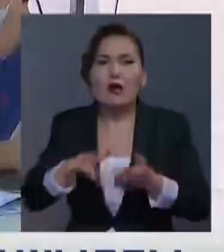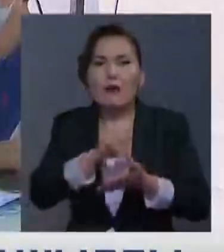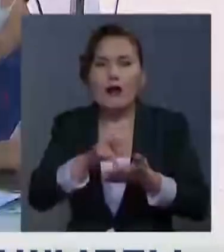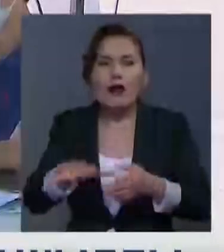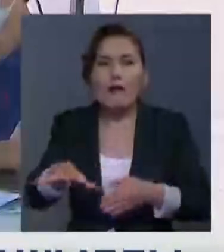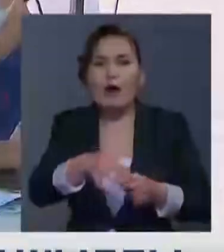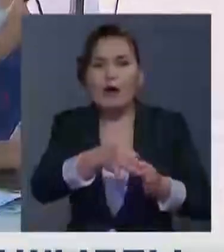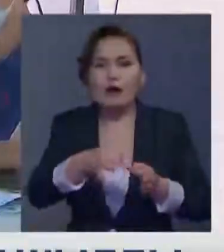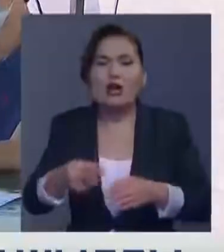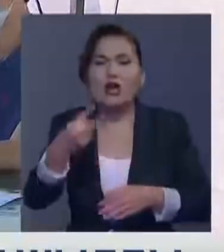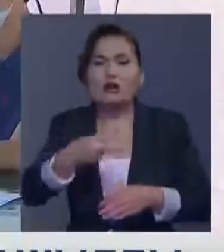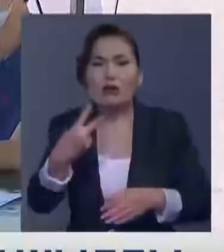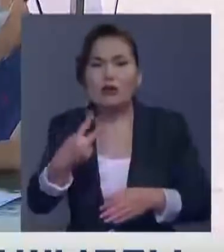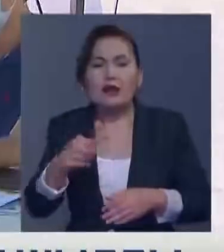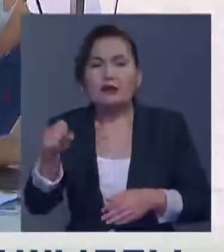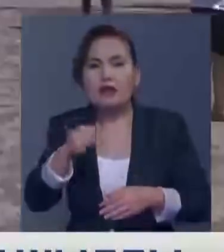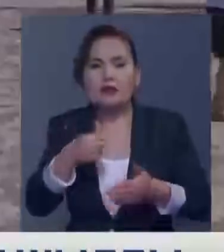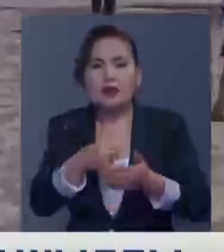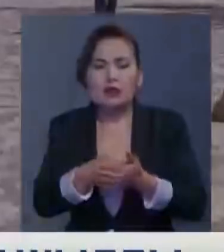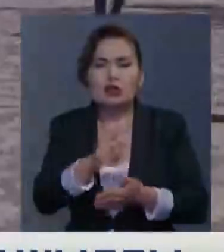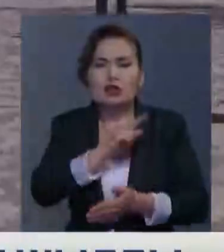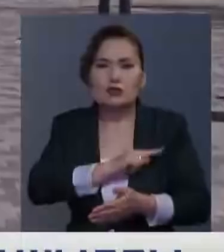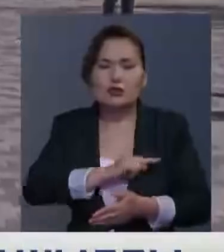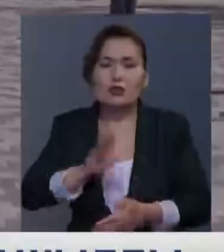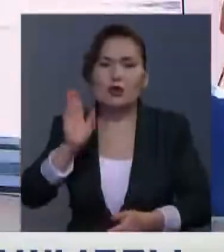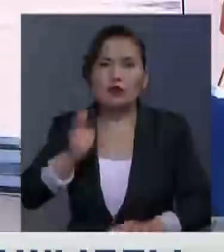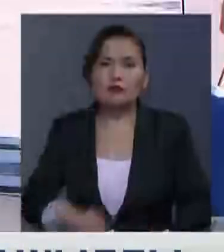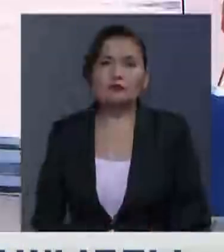ауданында 22 тамызға дейін жұмыс істейді.